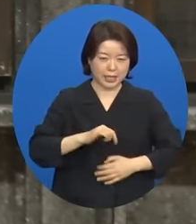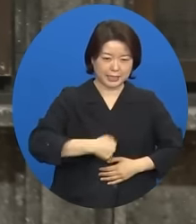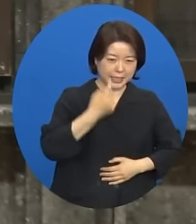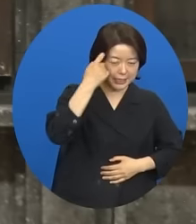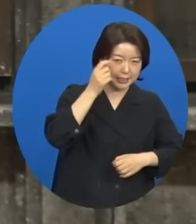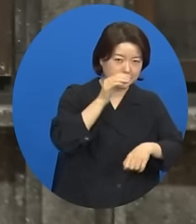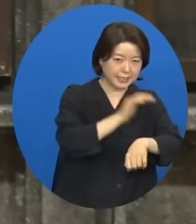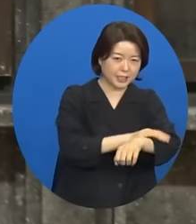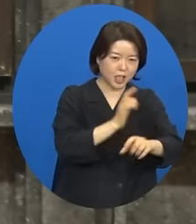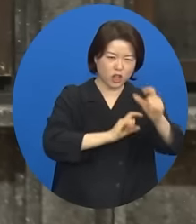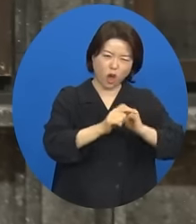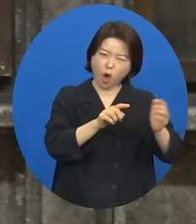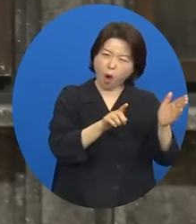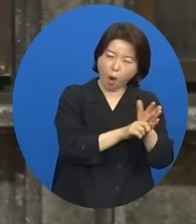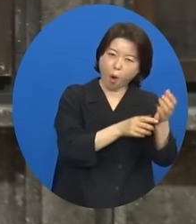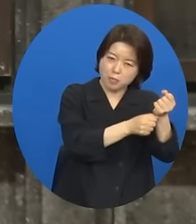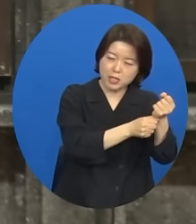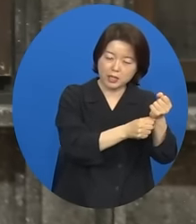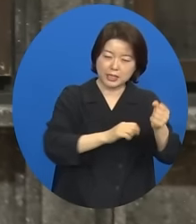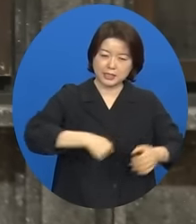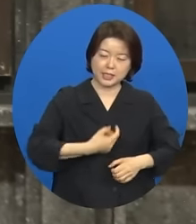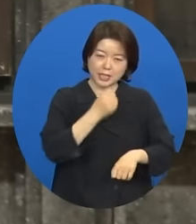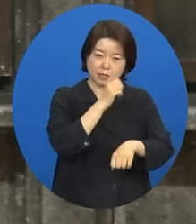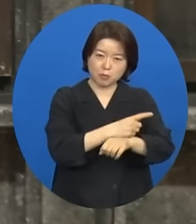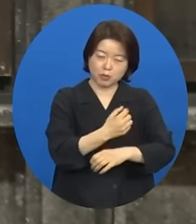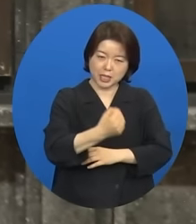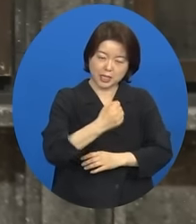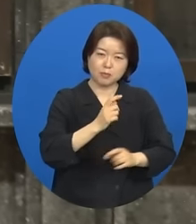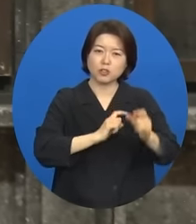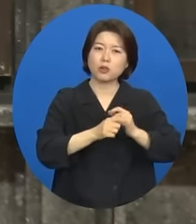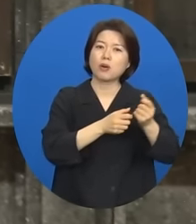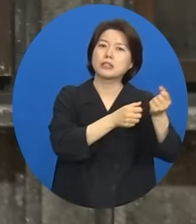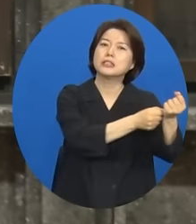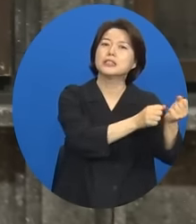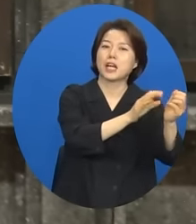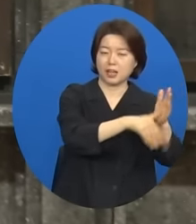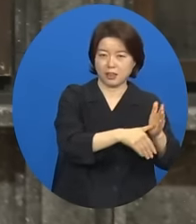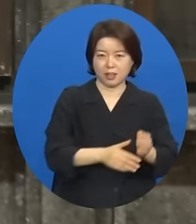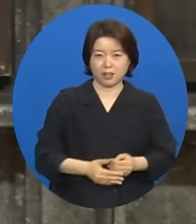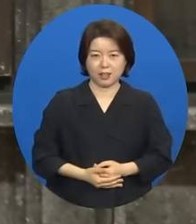신뢰하고 자신의 본성의 힘을 더 의지할 때입니다.